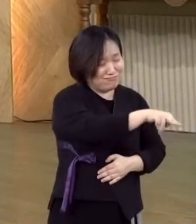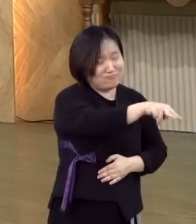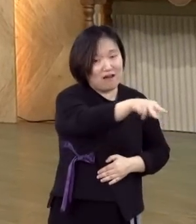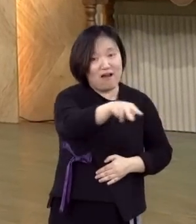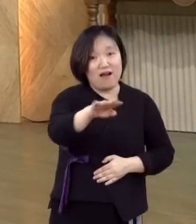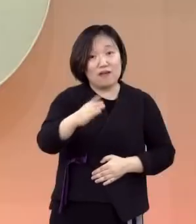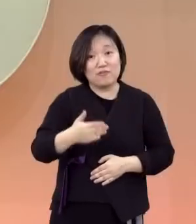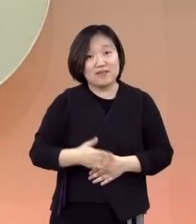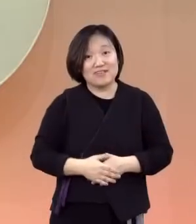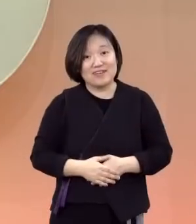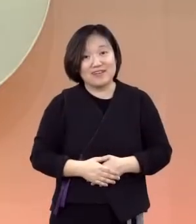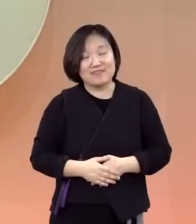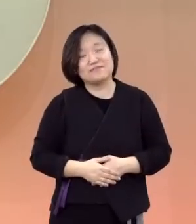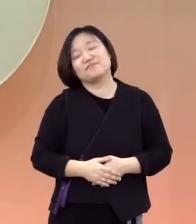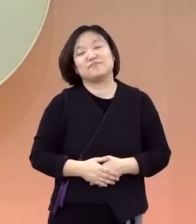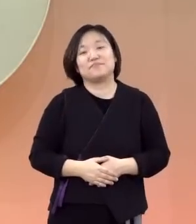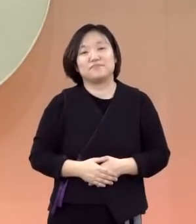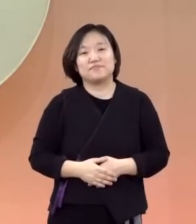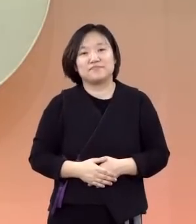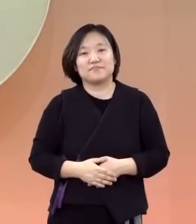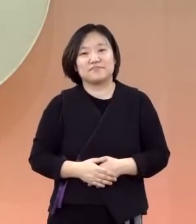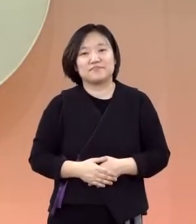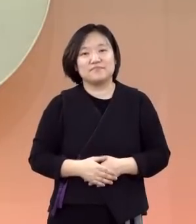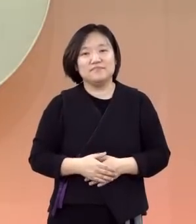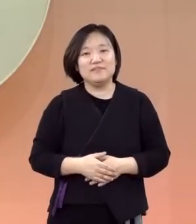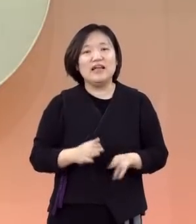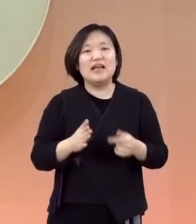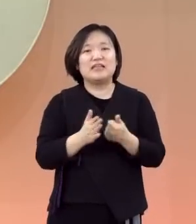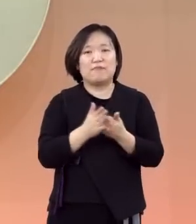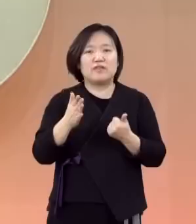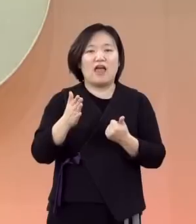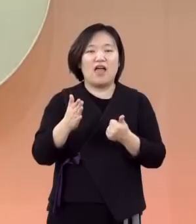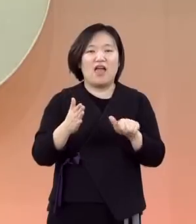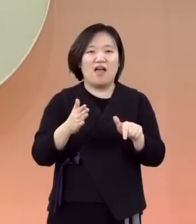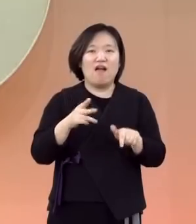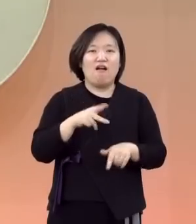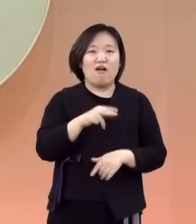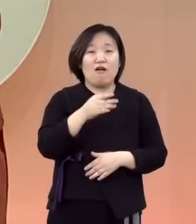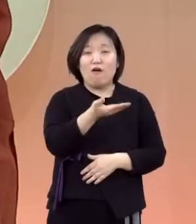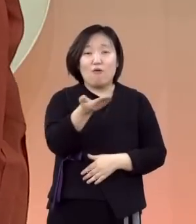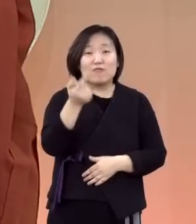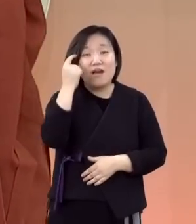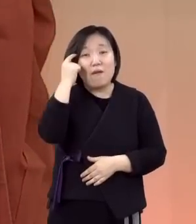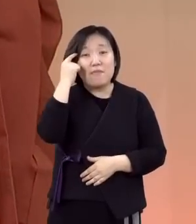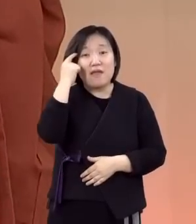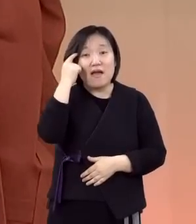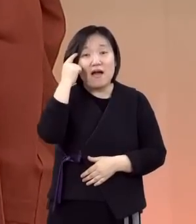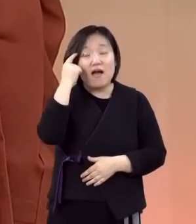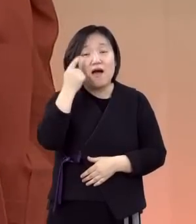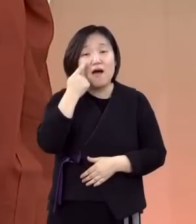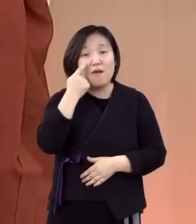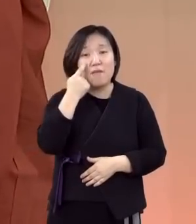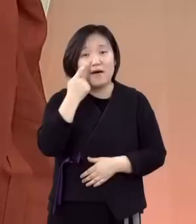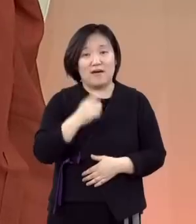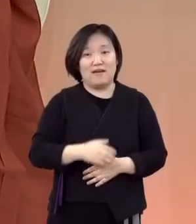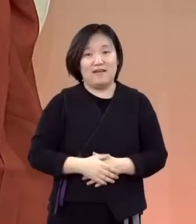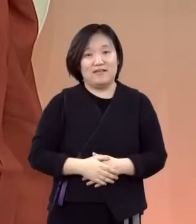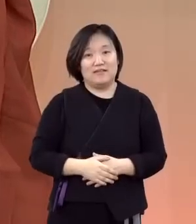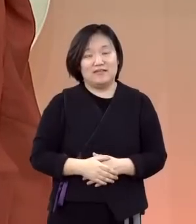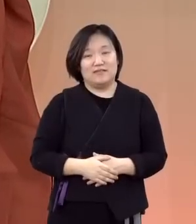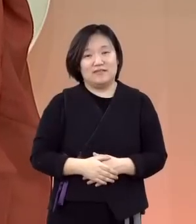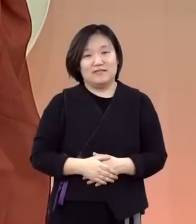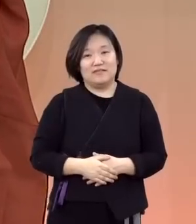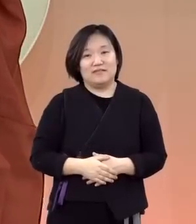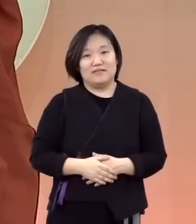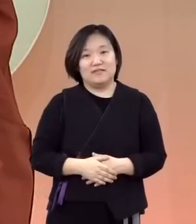과거의이야기니까요.그는걷고 또걸었다.여러분,한번상상해보세요. 지도까지찾아